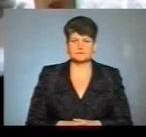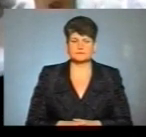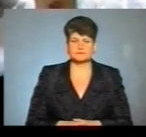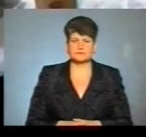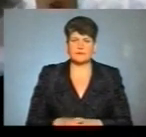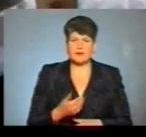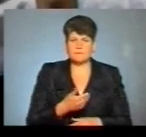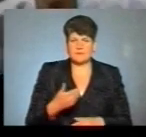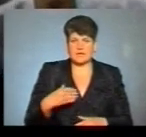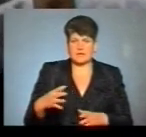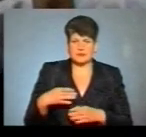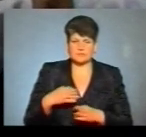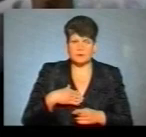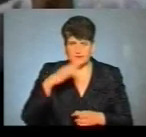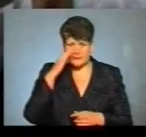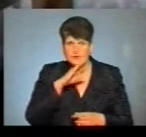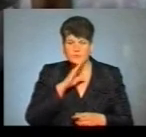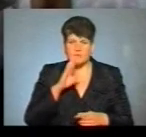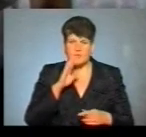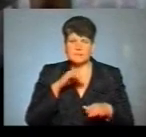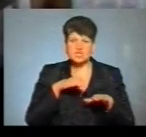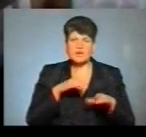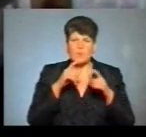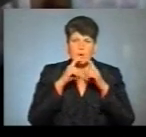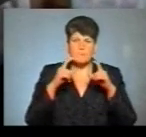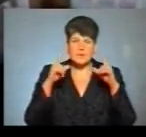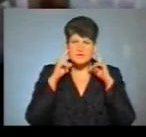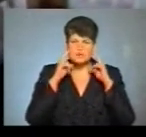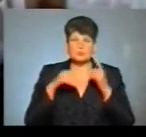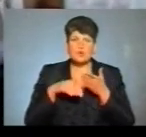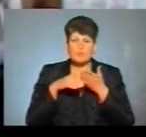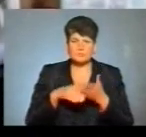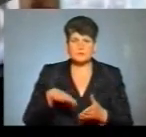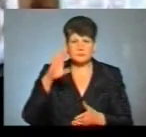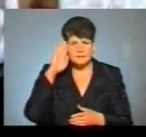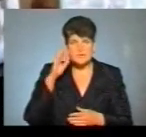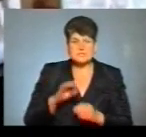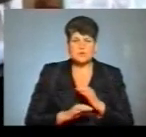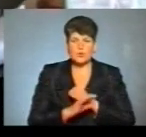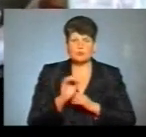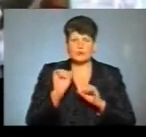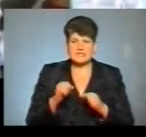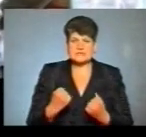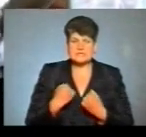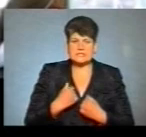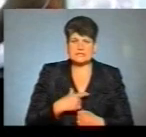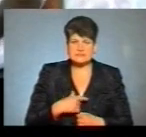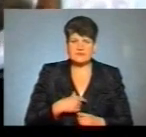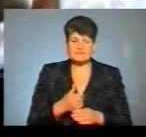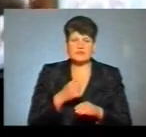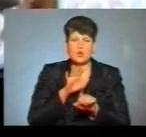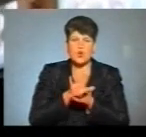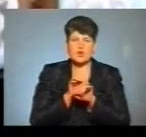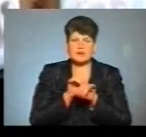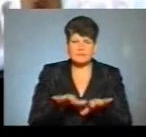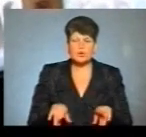Ми з моїм татом і моєю мамою шиємо захисні маски, щоб допомогти як бійцям на сході, щоб вони могли захистити себе від